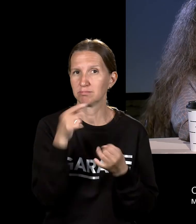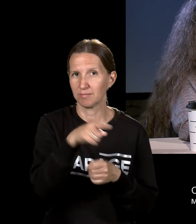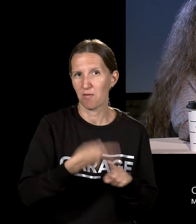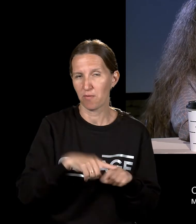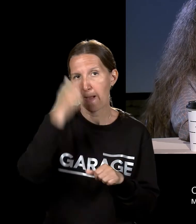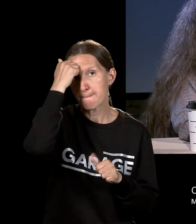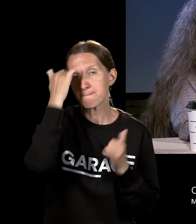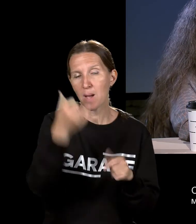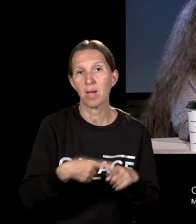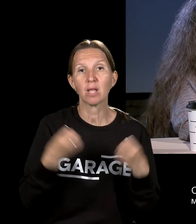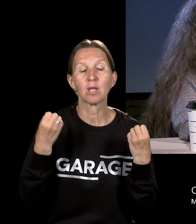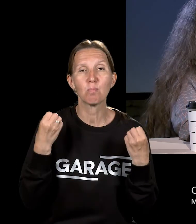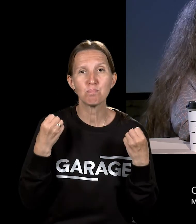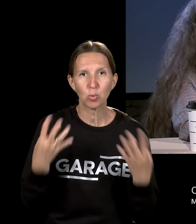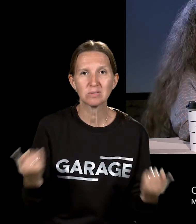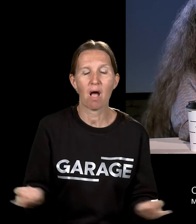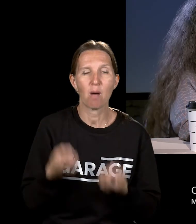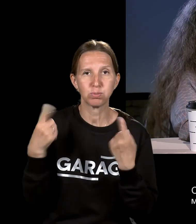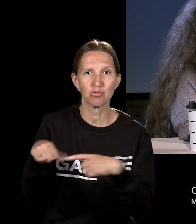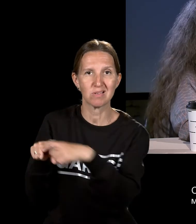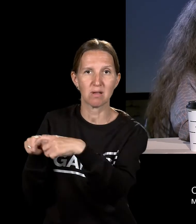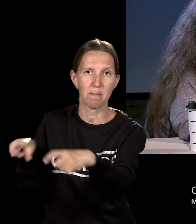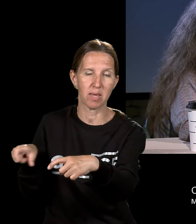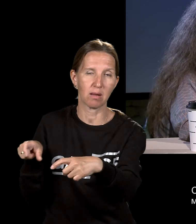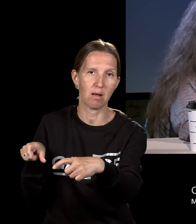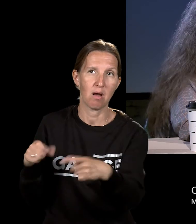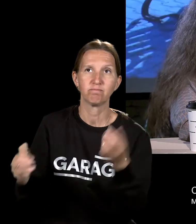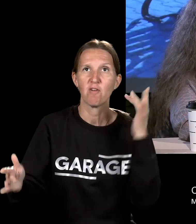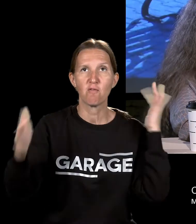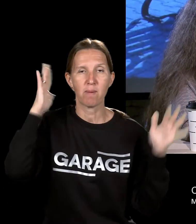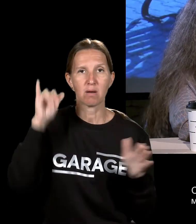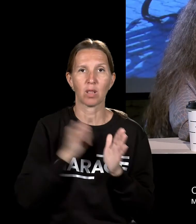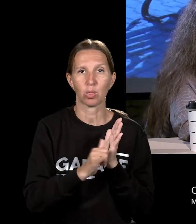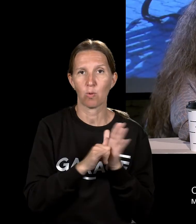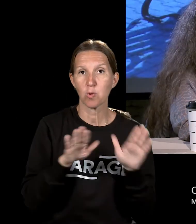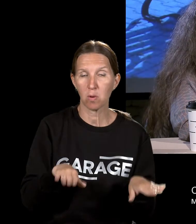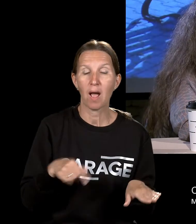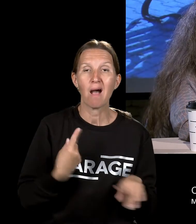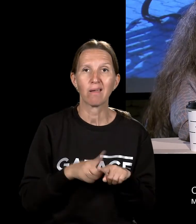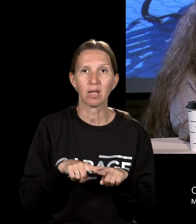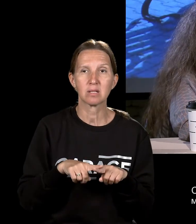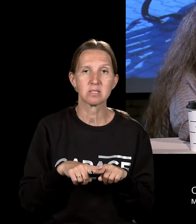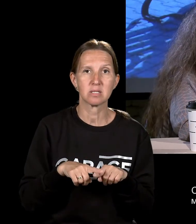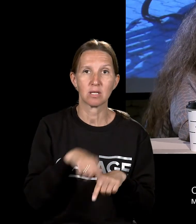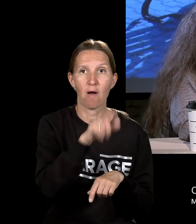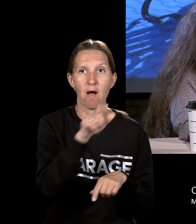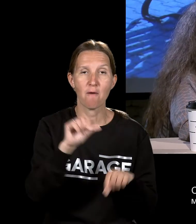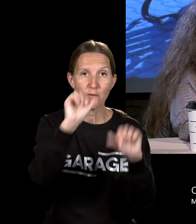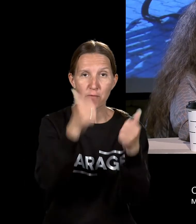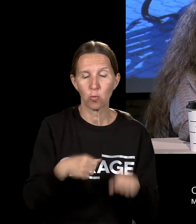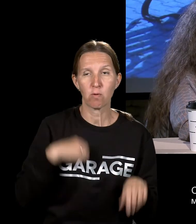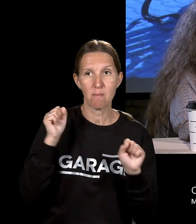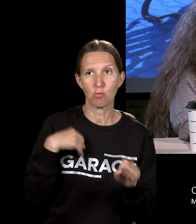замечательное в этом памятнике – это то, что это действительно просто скамейка в Нью-Йоркском сквере, и это фигуры, с которыми мы можем вступить во